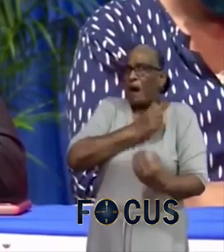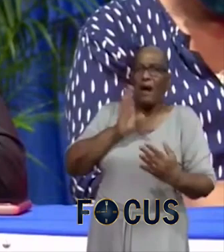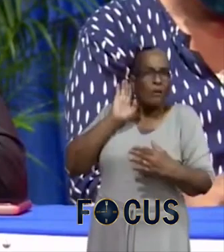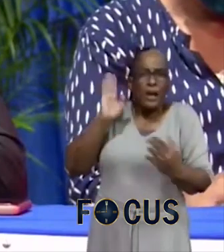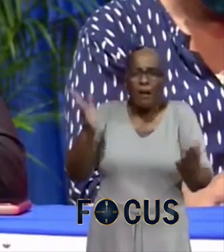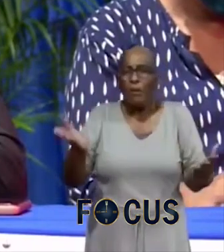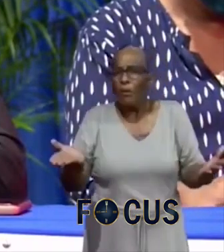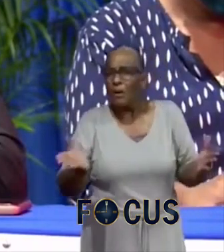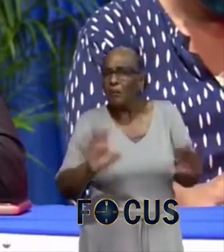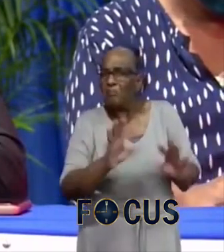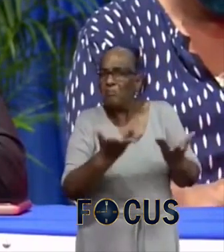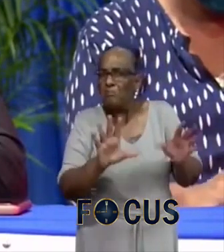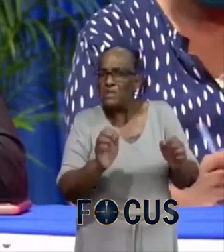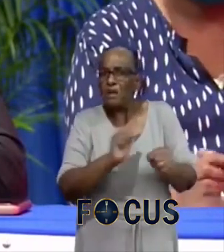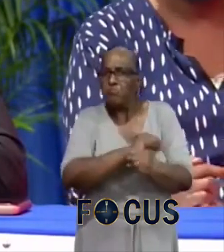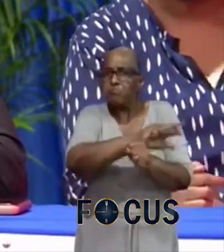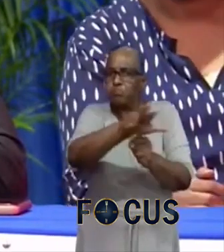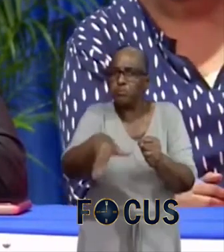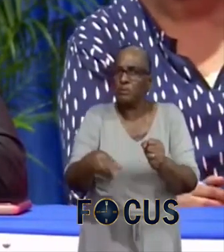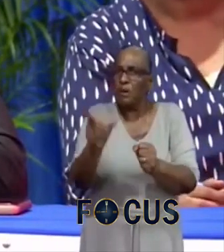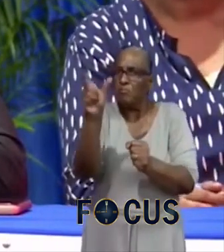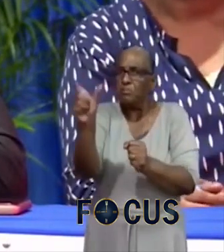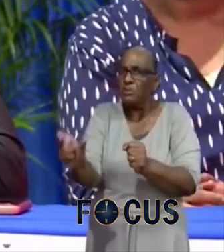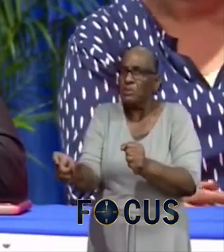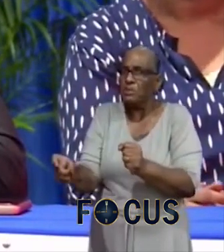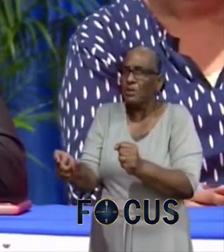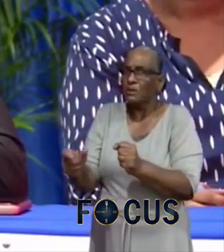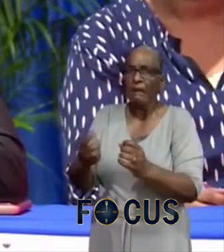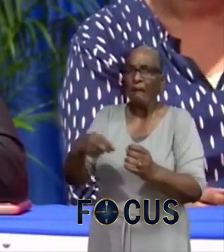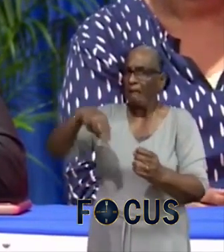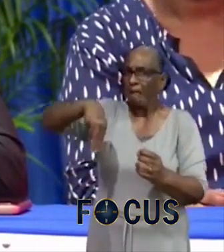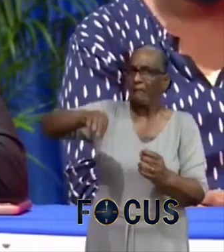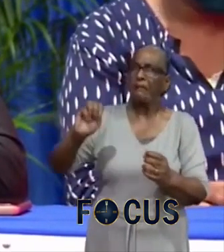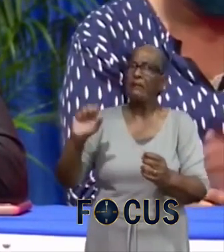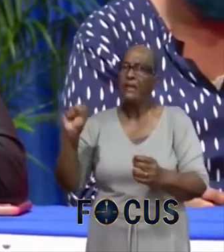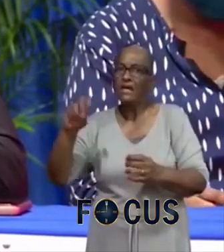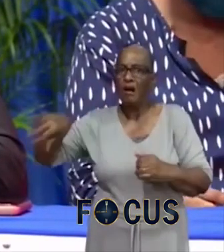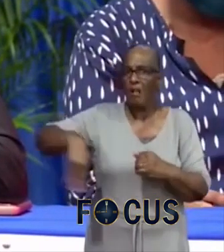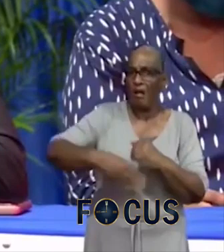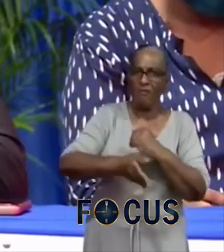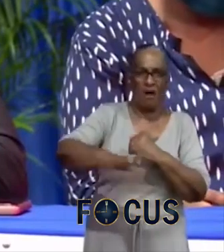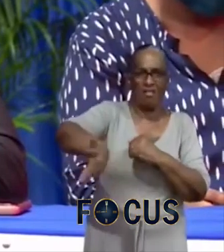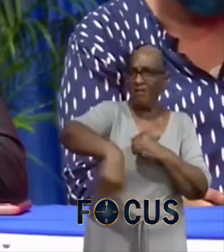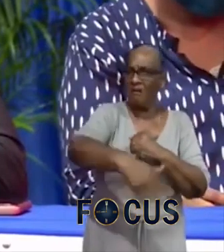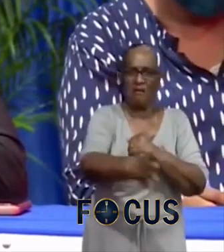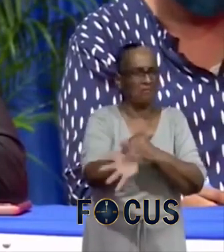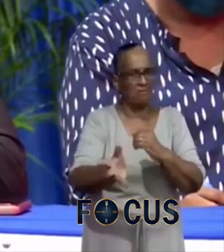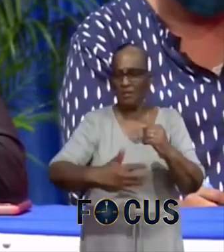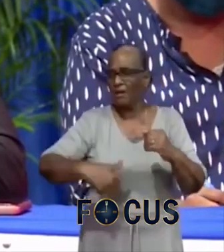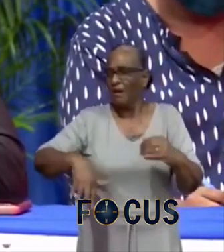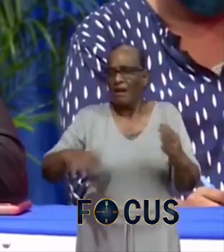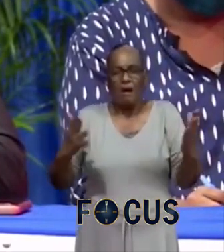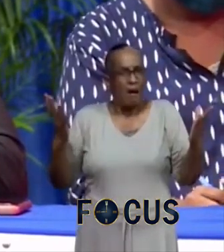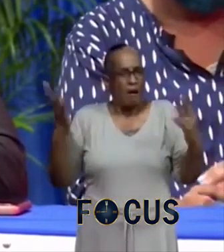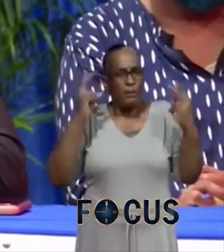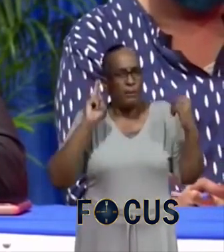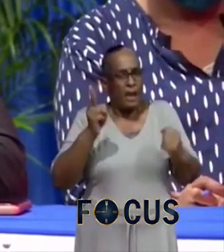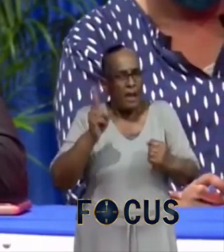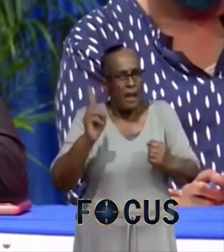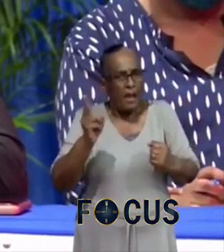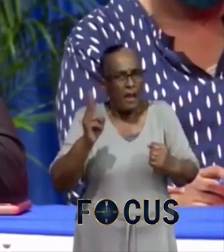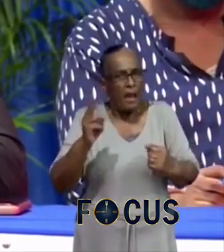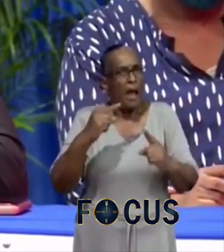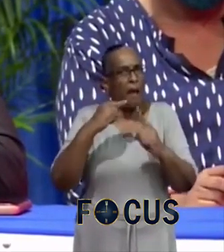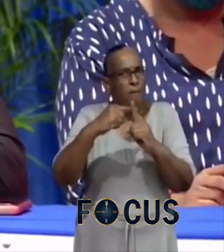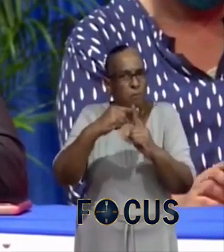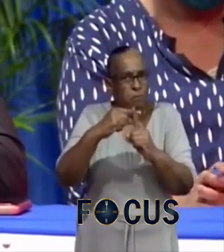we horen dat misschien een COVID-positieve persoon in NIS zou kunnen hebben rondgelopen, zijn deze met daadwerkelijk